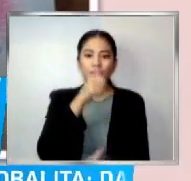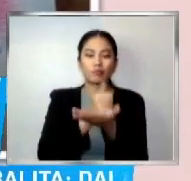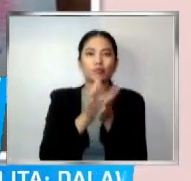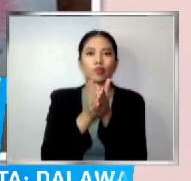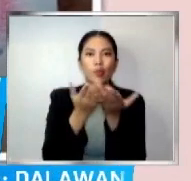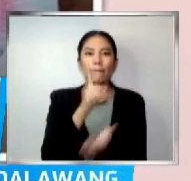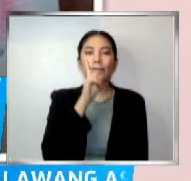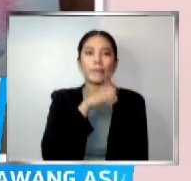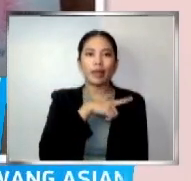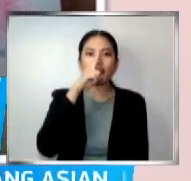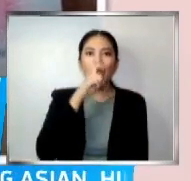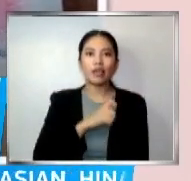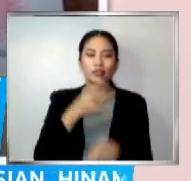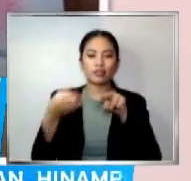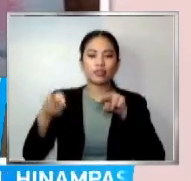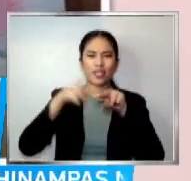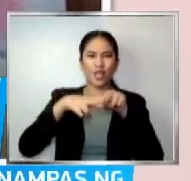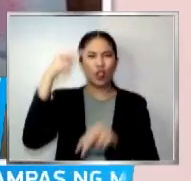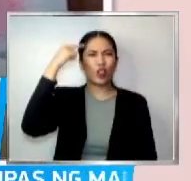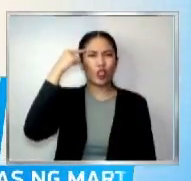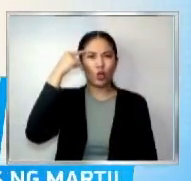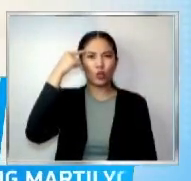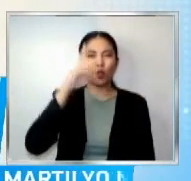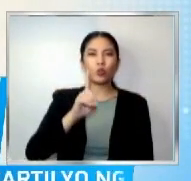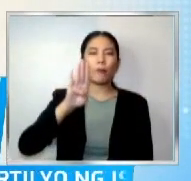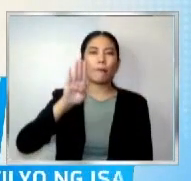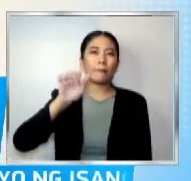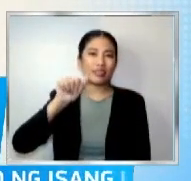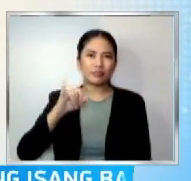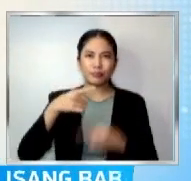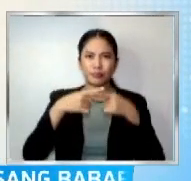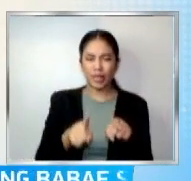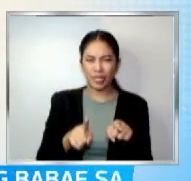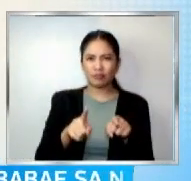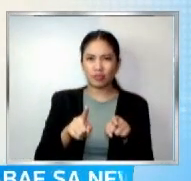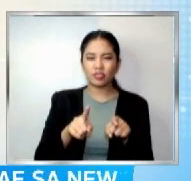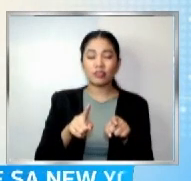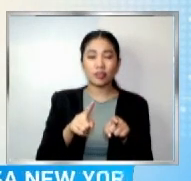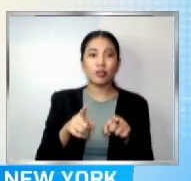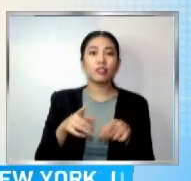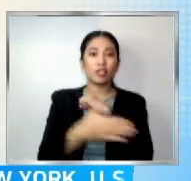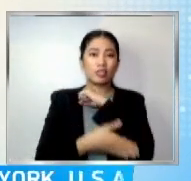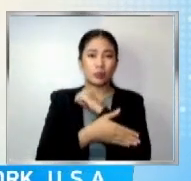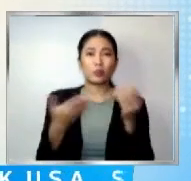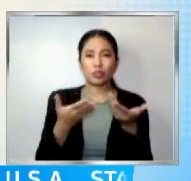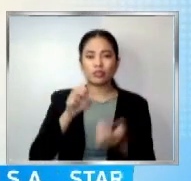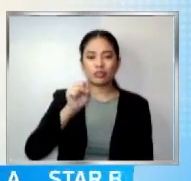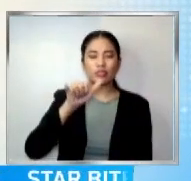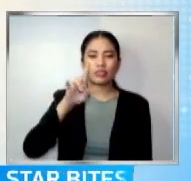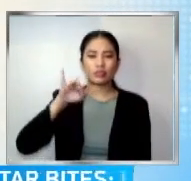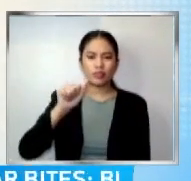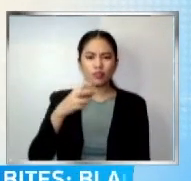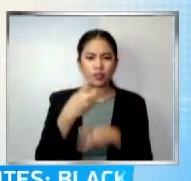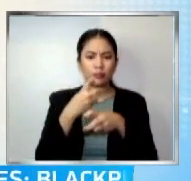raw niya Dubai siya magtatrabaho, pero sa Syria pala. Mahirap po yung trabaho sa SPO. Na hindi ka pa